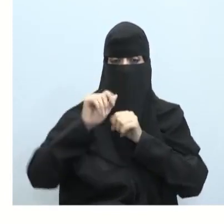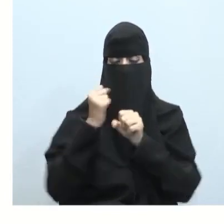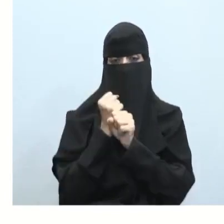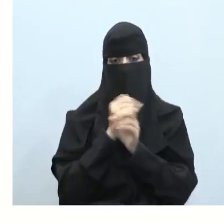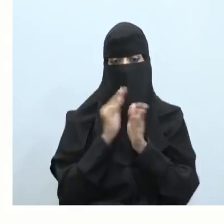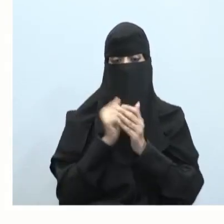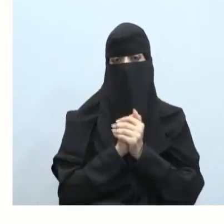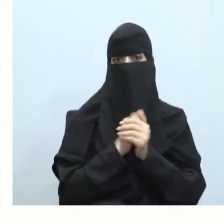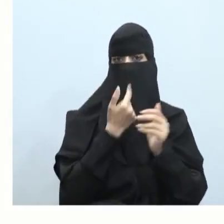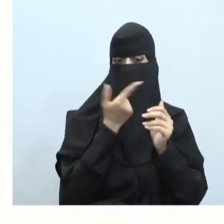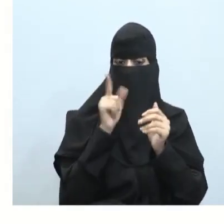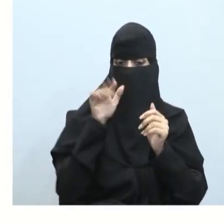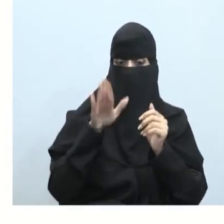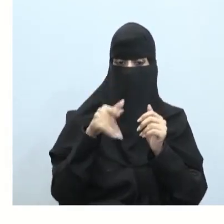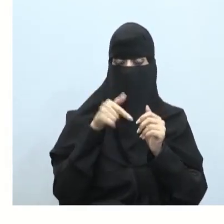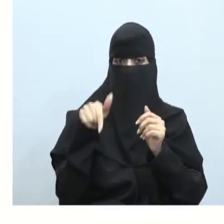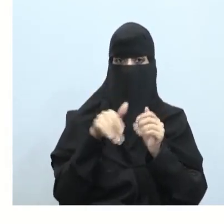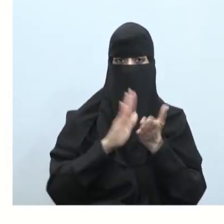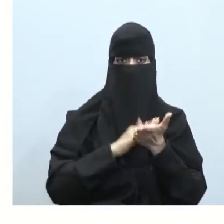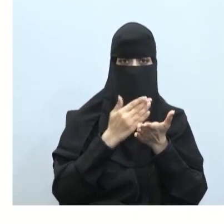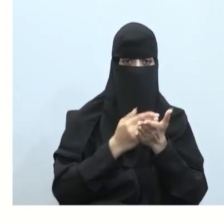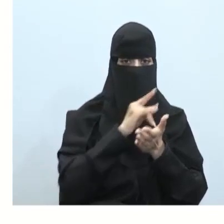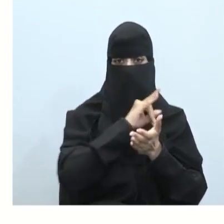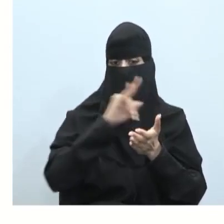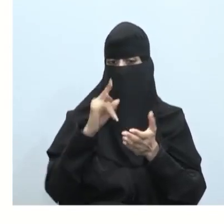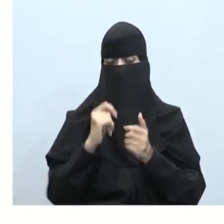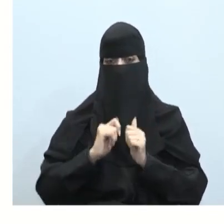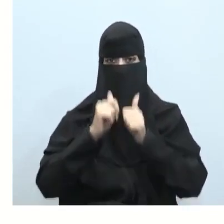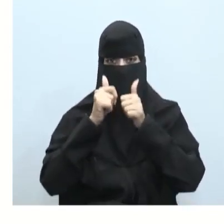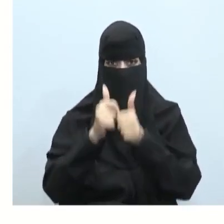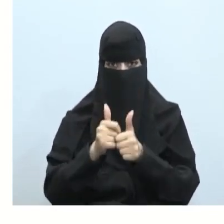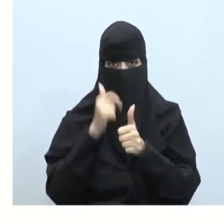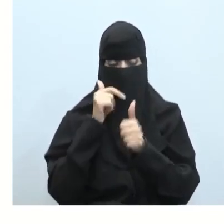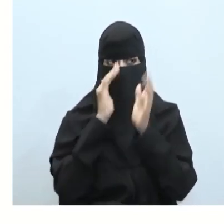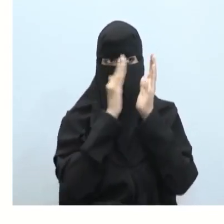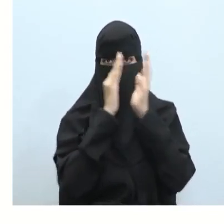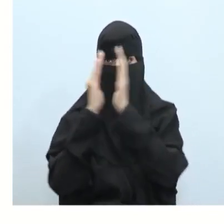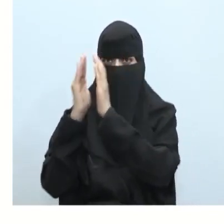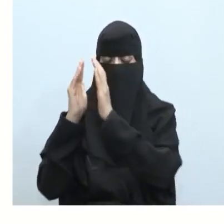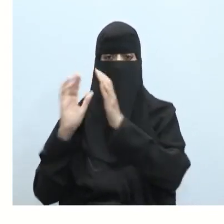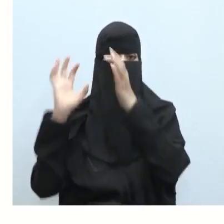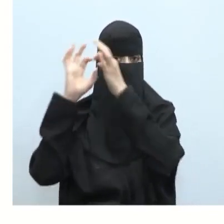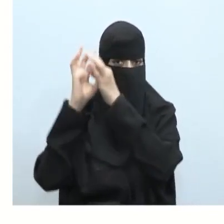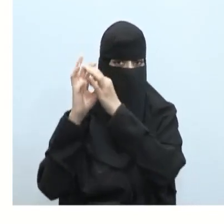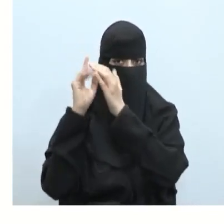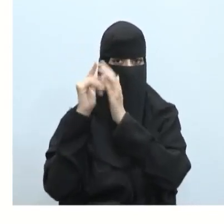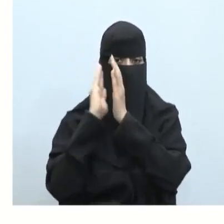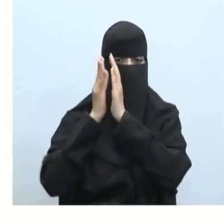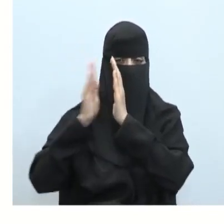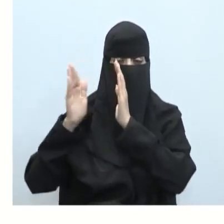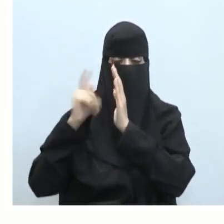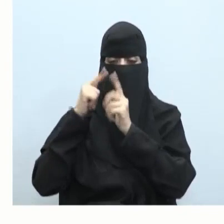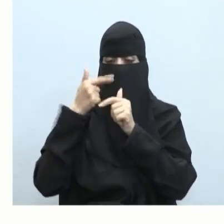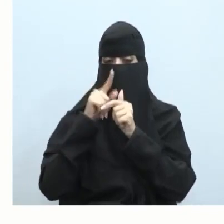اتفقنا ان المترجم لا يستطيع ترجمه الملفات المرتبطه بالمكتبات القياسيه